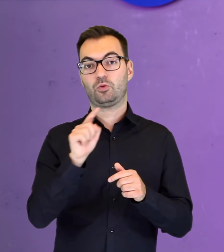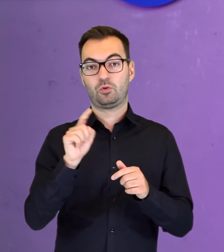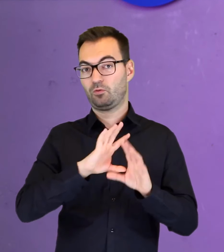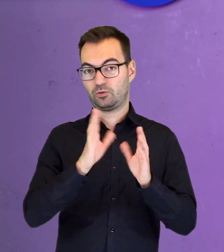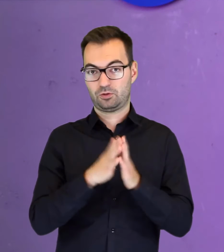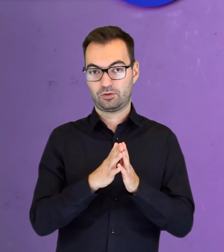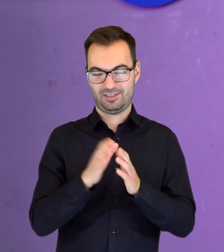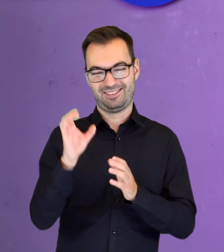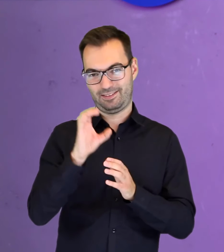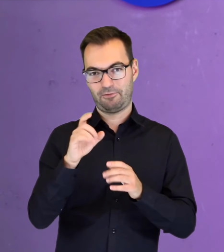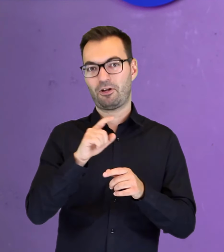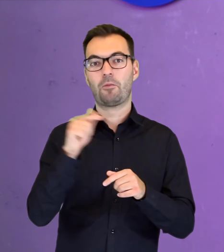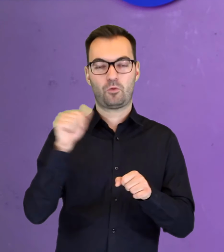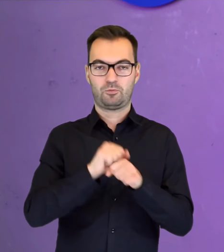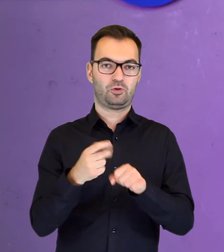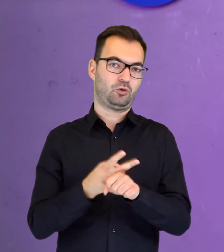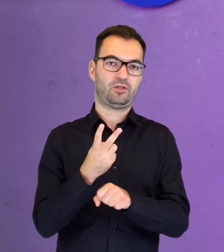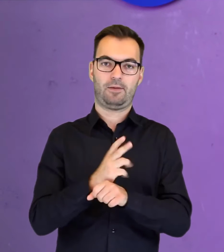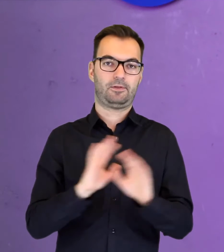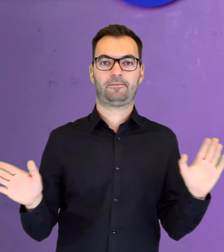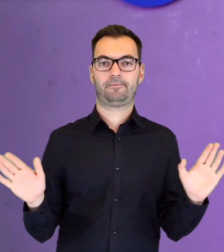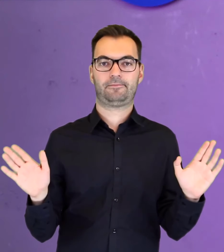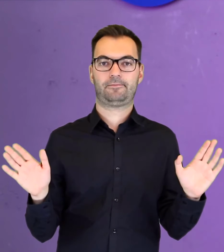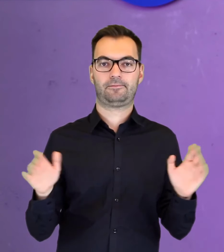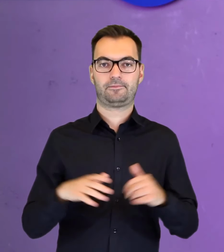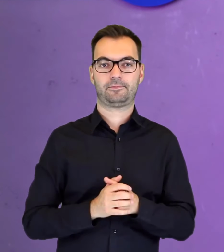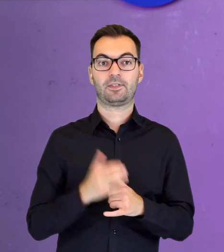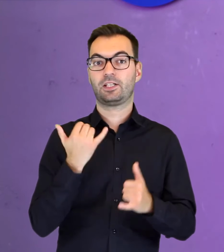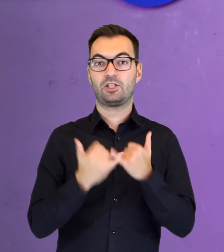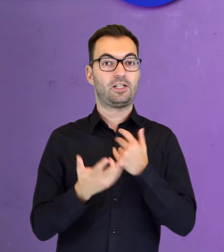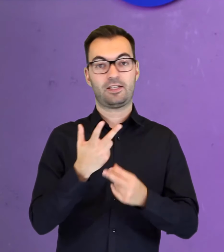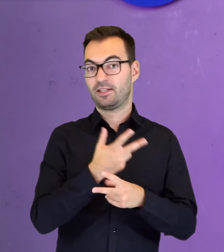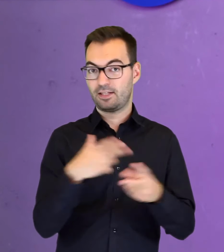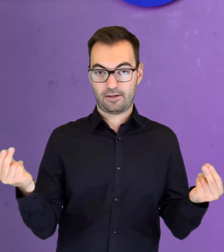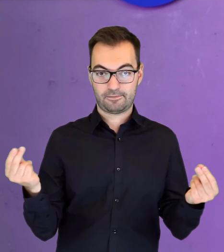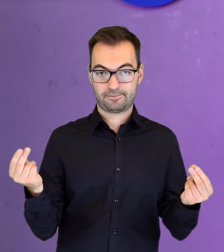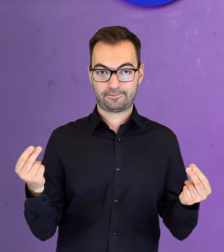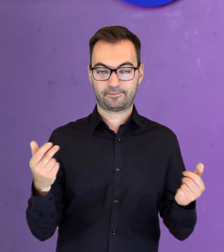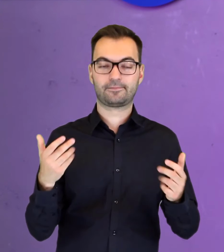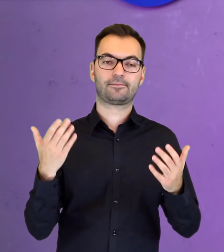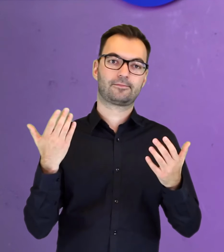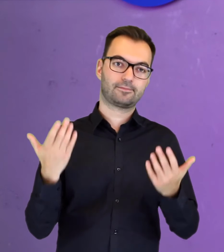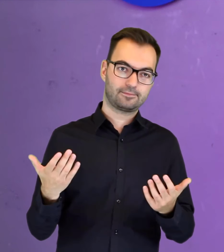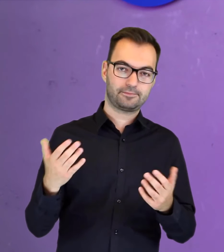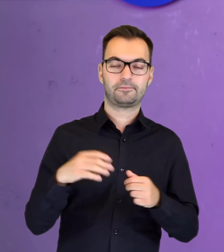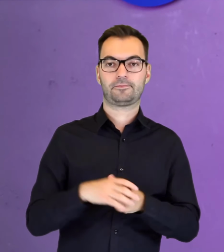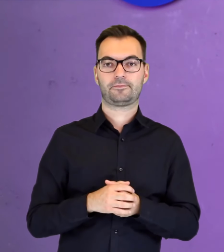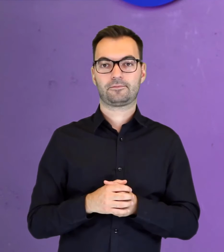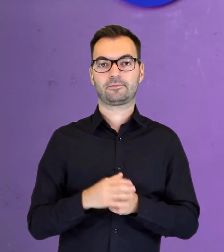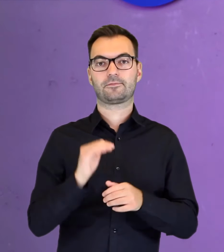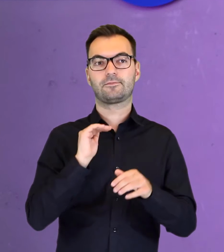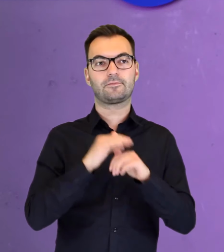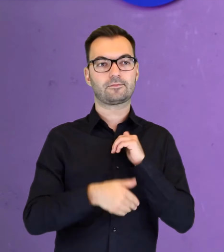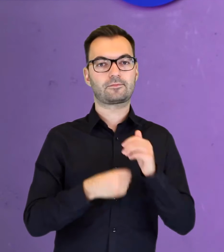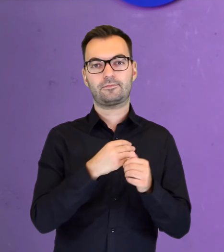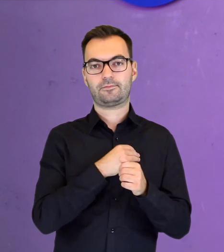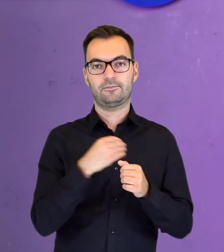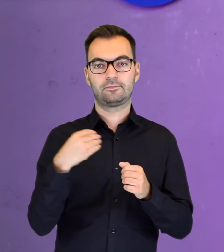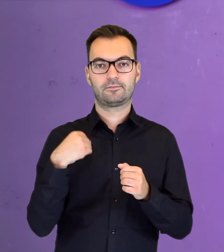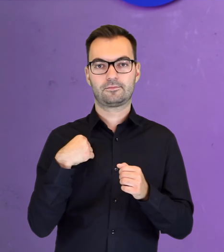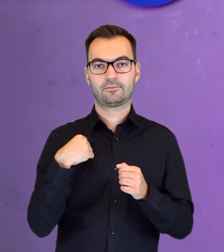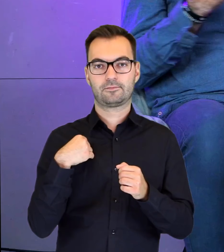PITu e-urząd Skarbowe te produkty cyfrowe Powinny być dzisiaj dostępne Jeżeli nie są